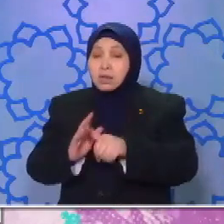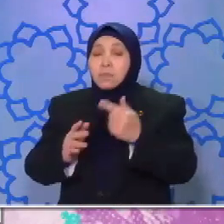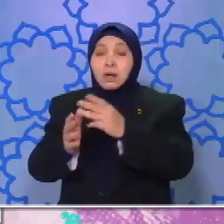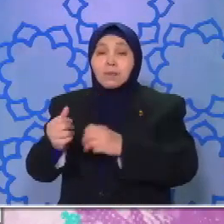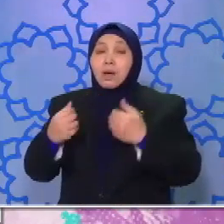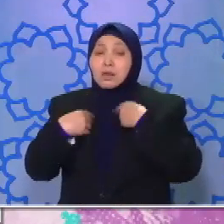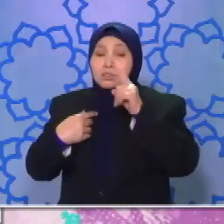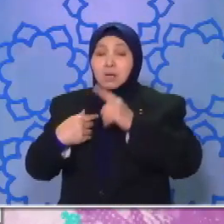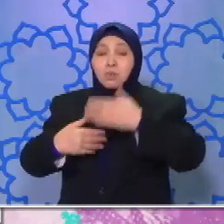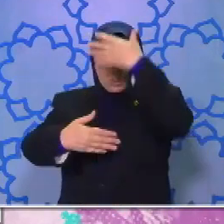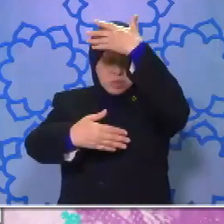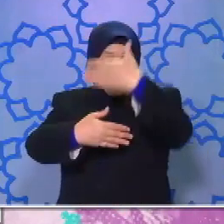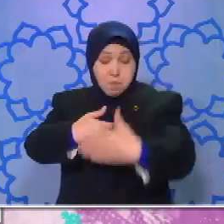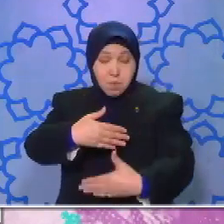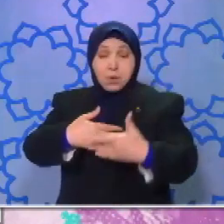فأبوا أن